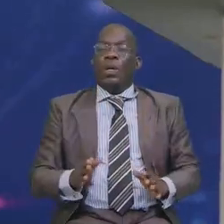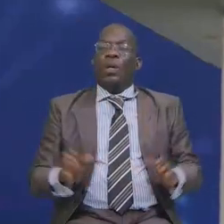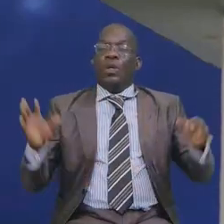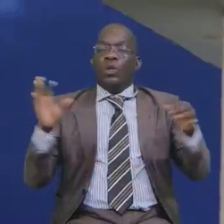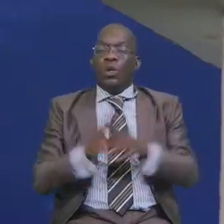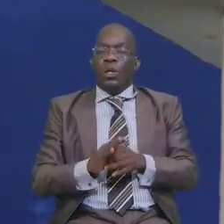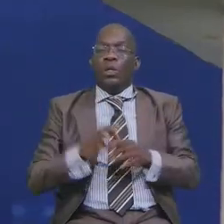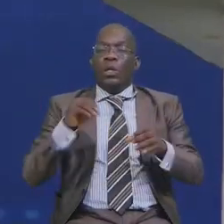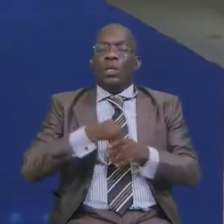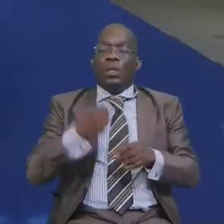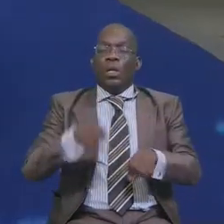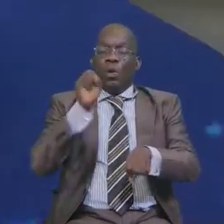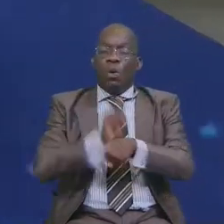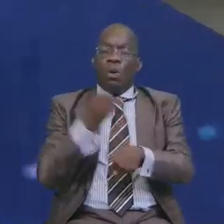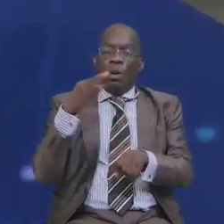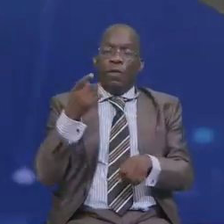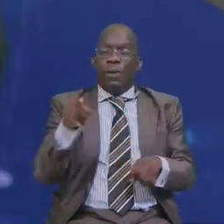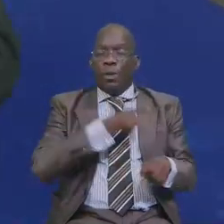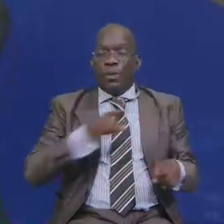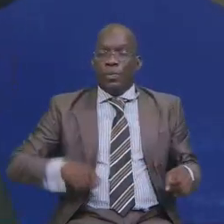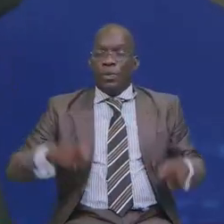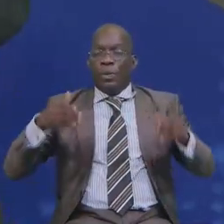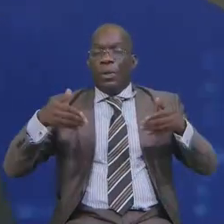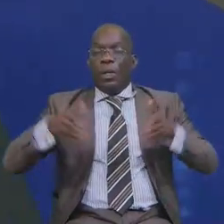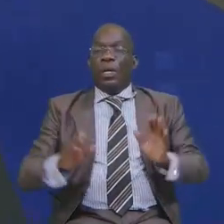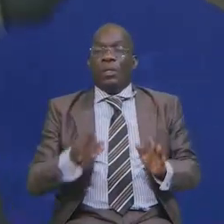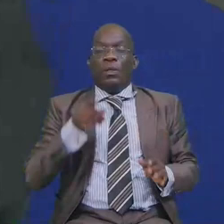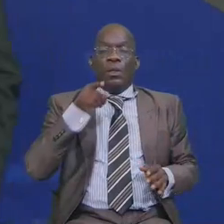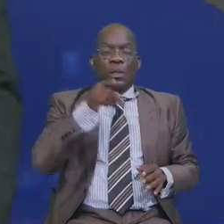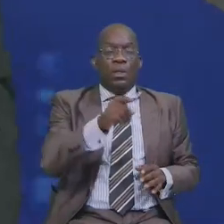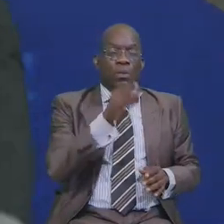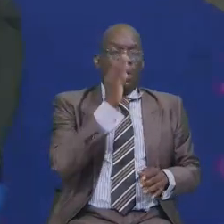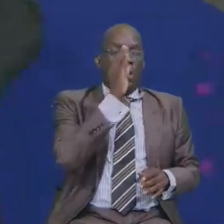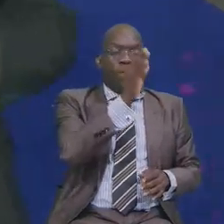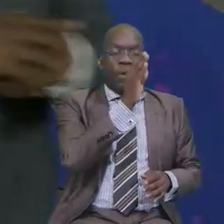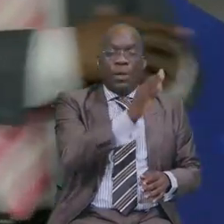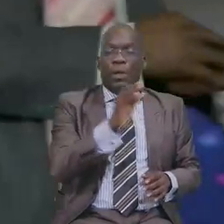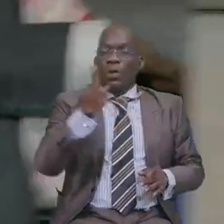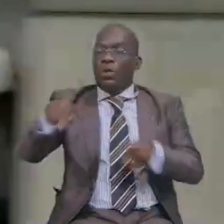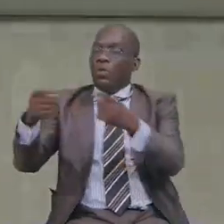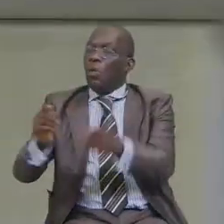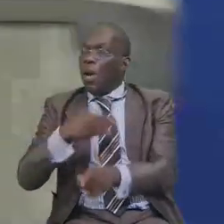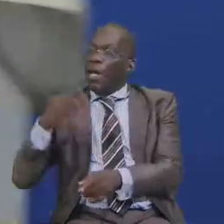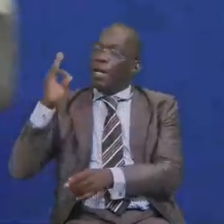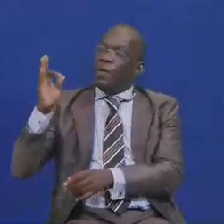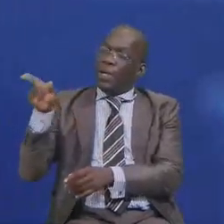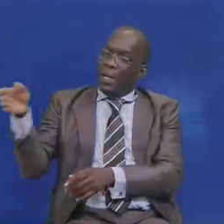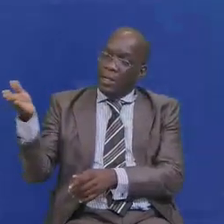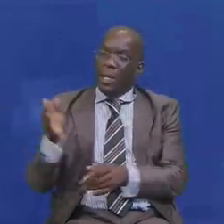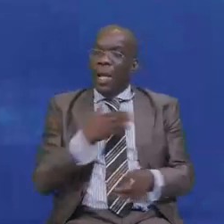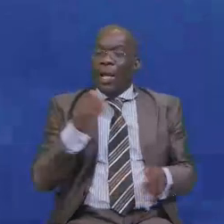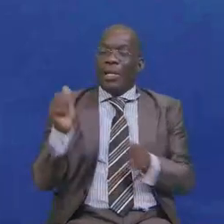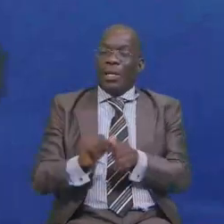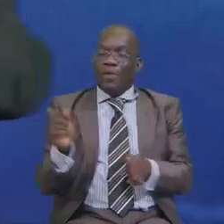main complémentaire dans l'œuvre du Seigneur. Qu'il évangélise, que toi tu ailles le faire. Et